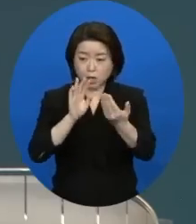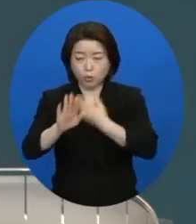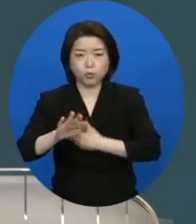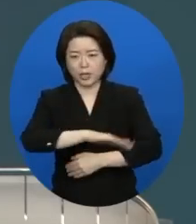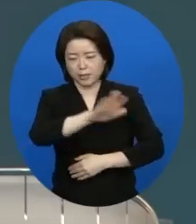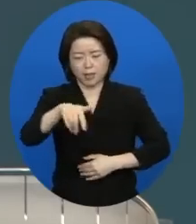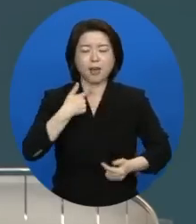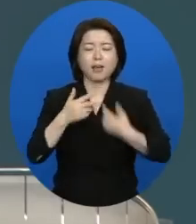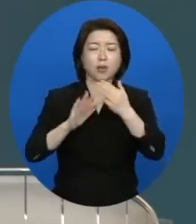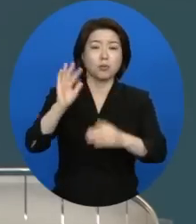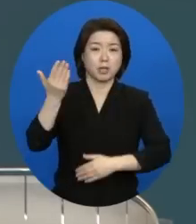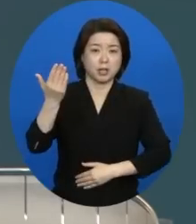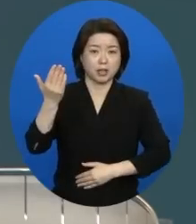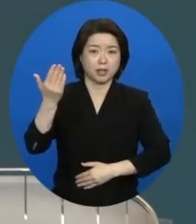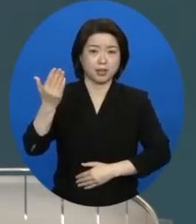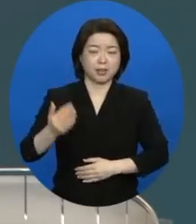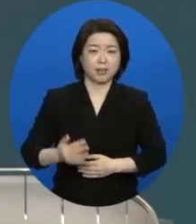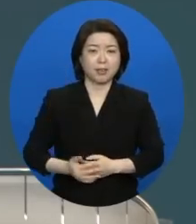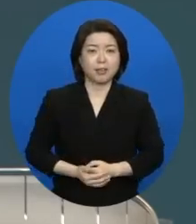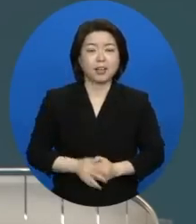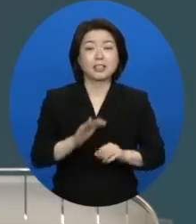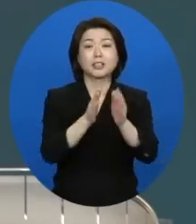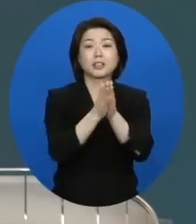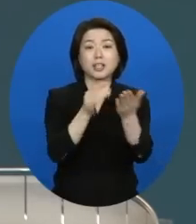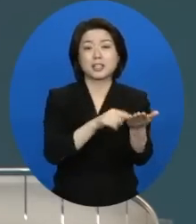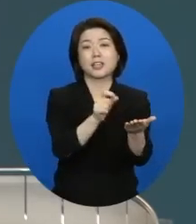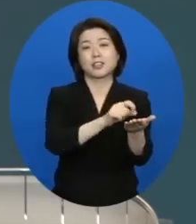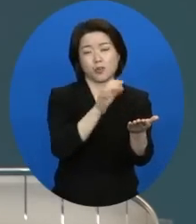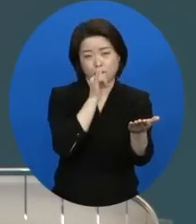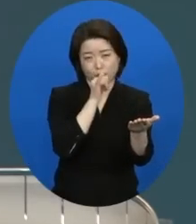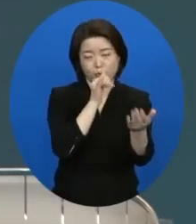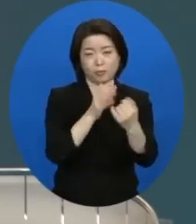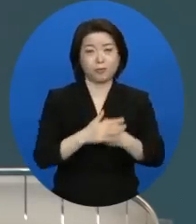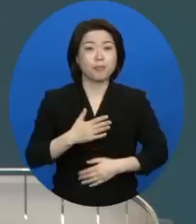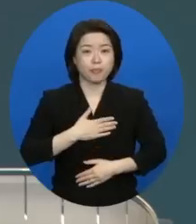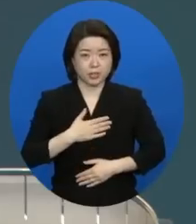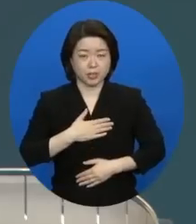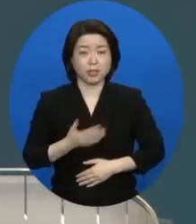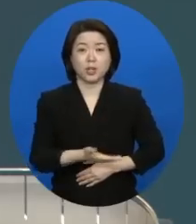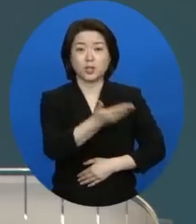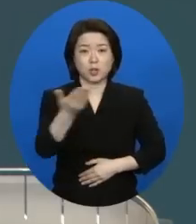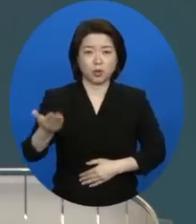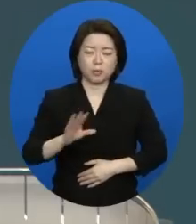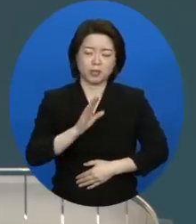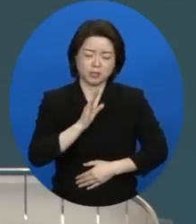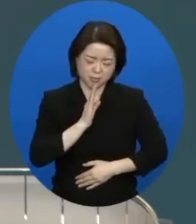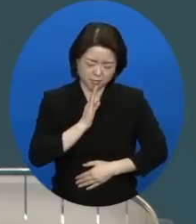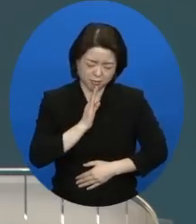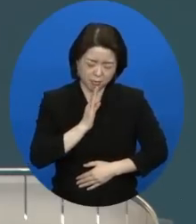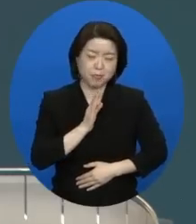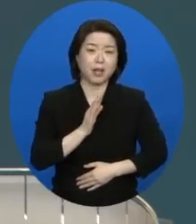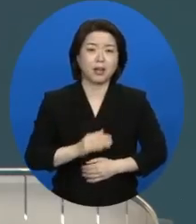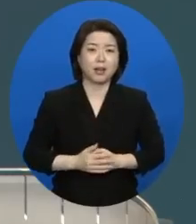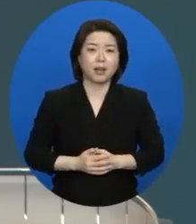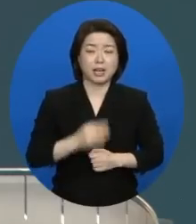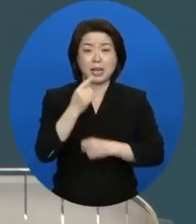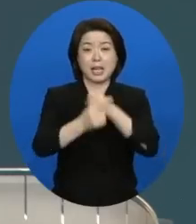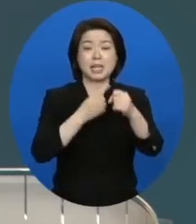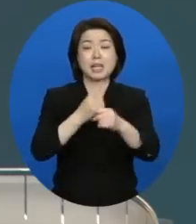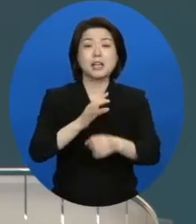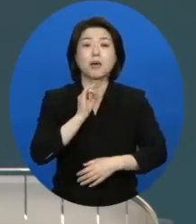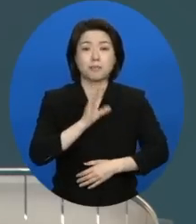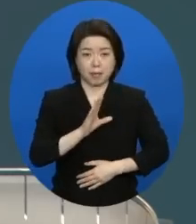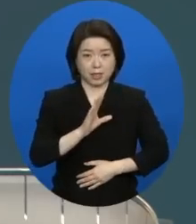다 경험하게 될 겁니다. 그렇게 하셨는데 저는 정말 여러분들에게 진짜